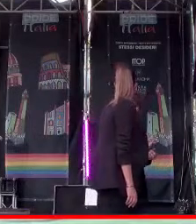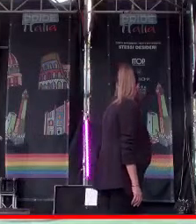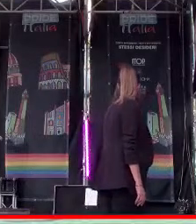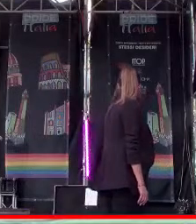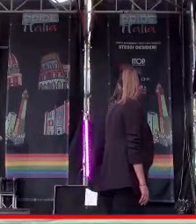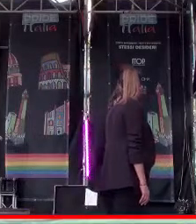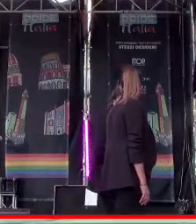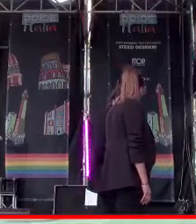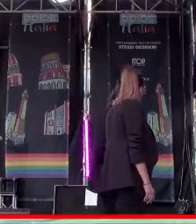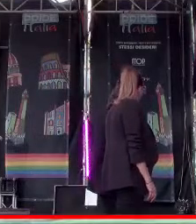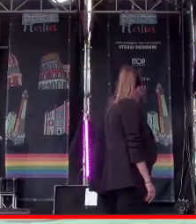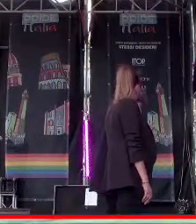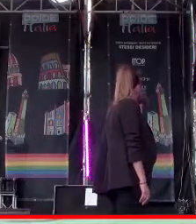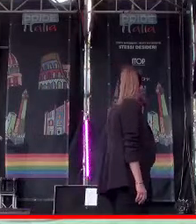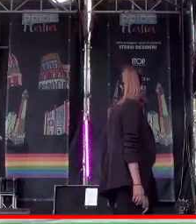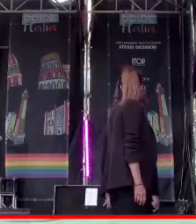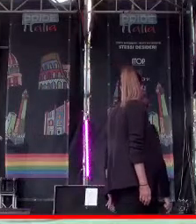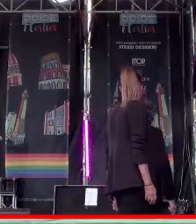Test.